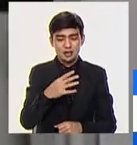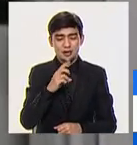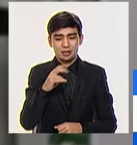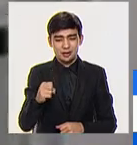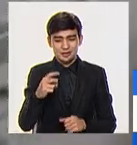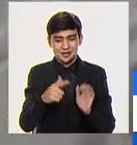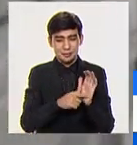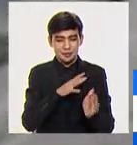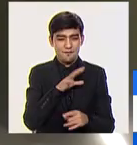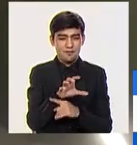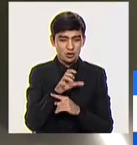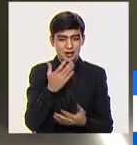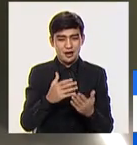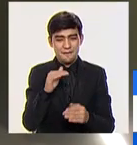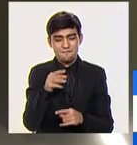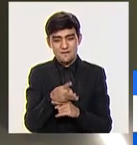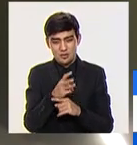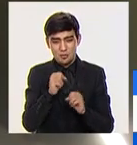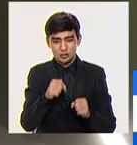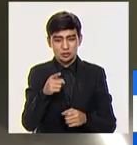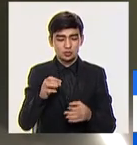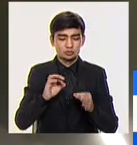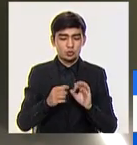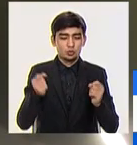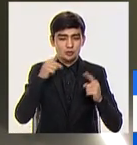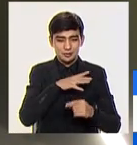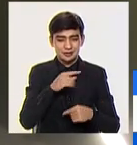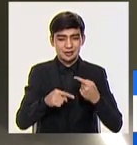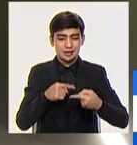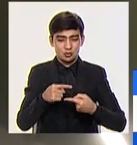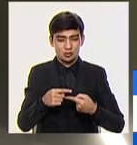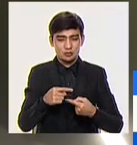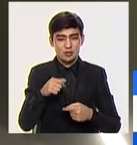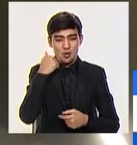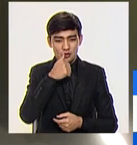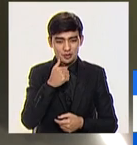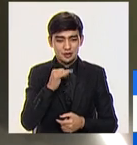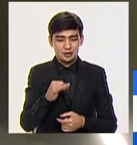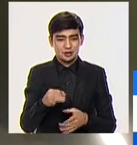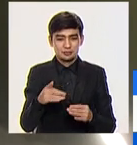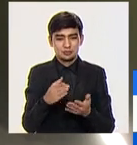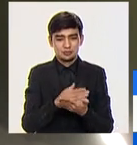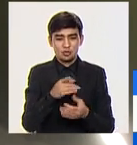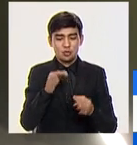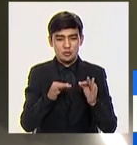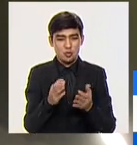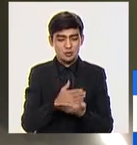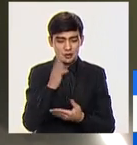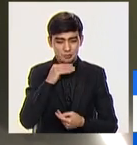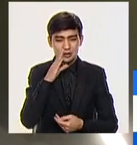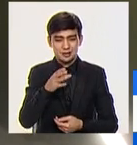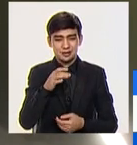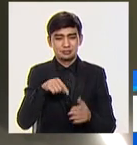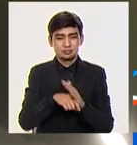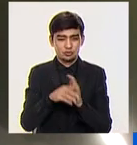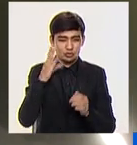можно прикрепить фото и видеофайлы. После этого он уточнил, что в следующем году детализируют эту норму, в том числе